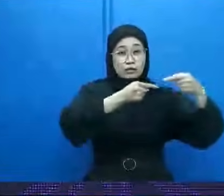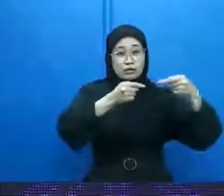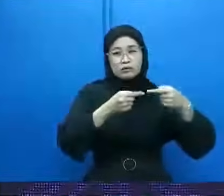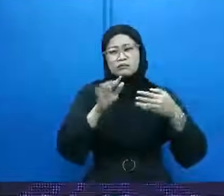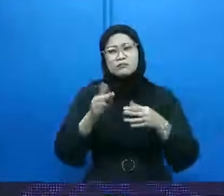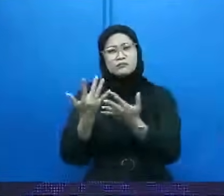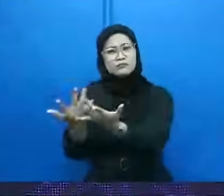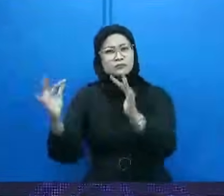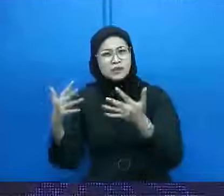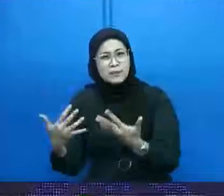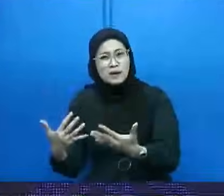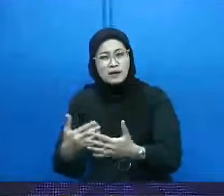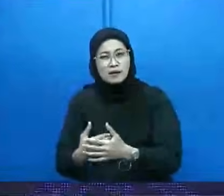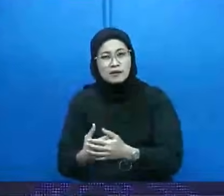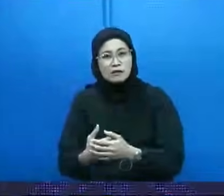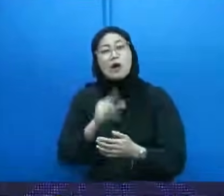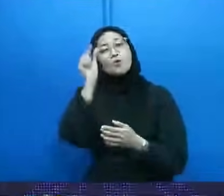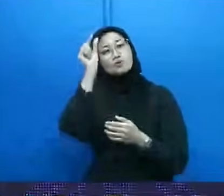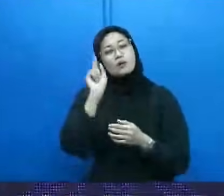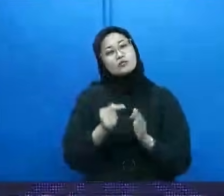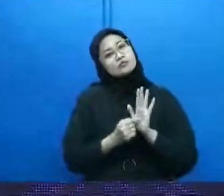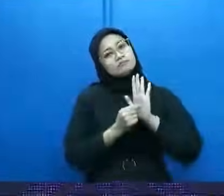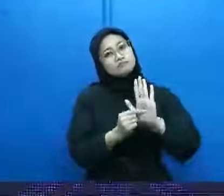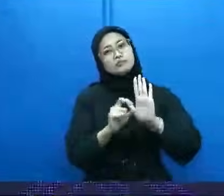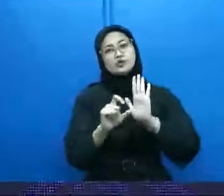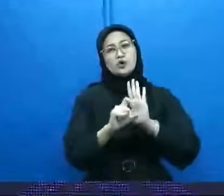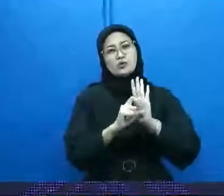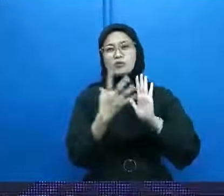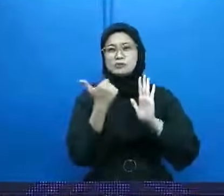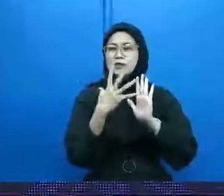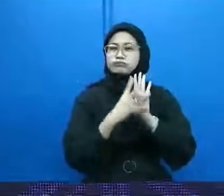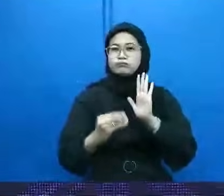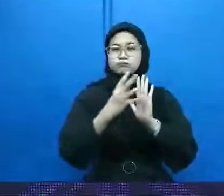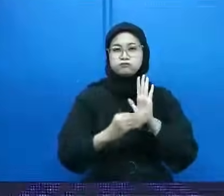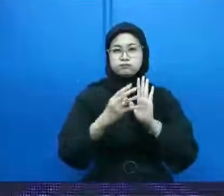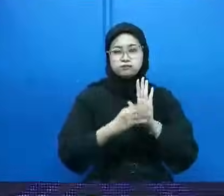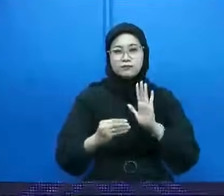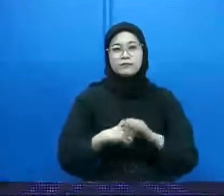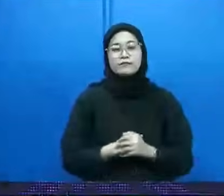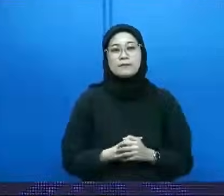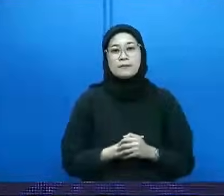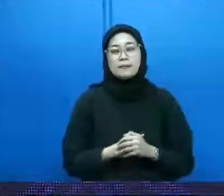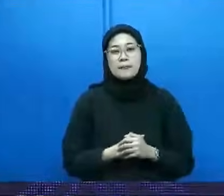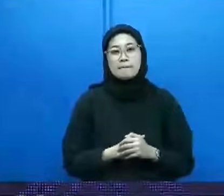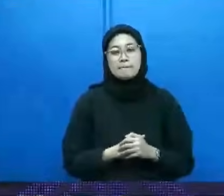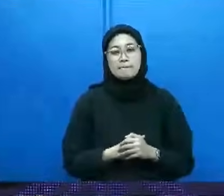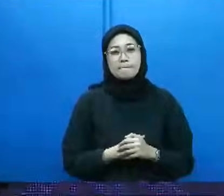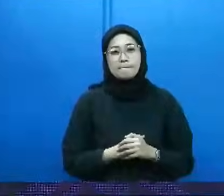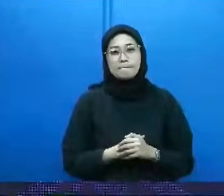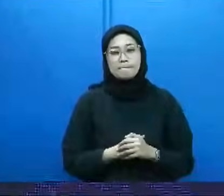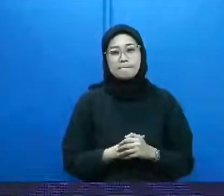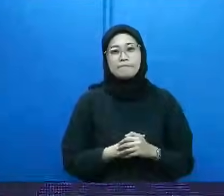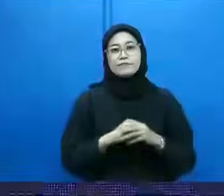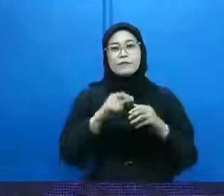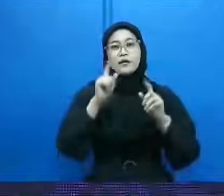dulu memberikan contoh pada teman-teman kita di sini. Karena itu teman-teman sekalian, kalau ini bisa kita kerjakan dengan baik,